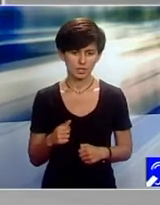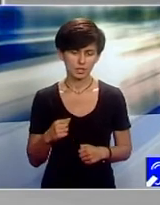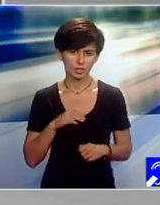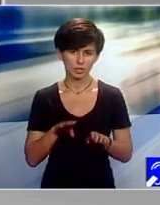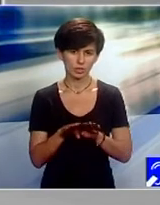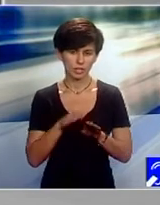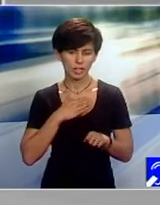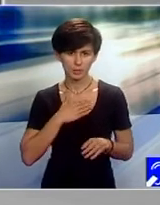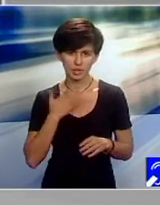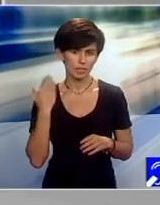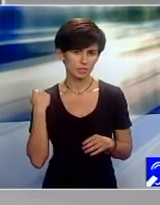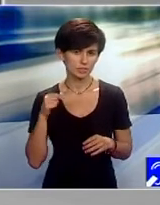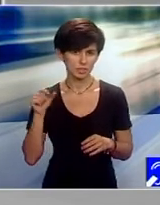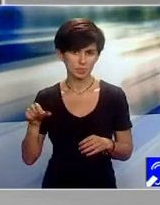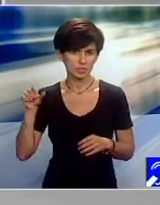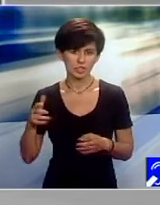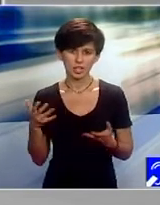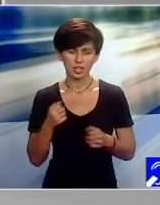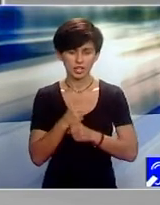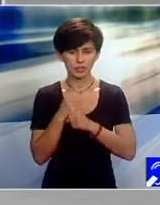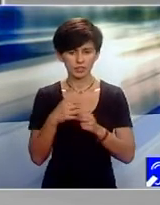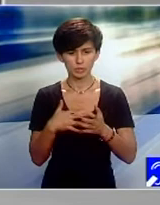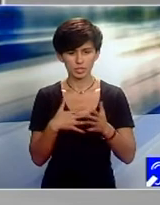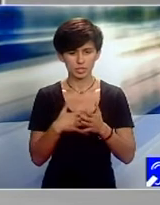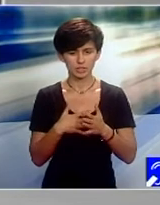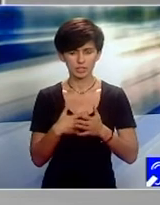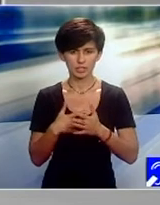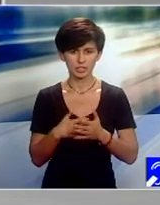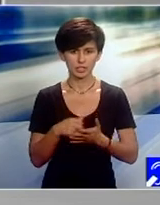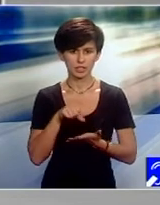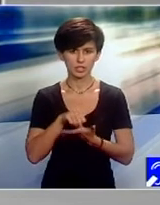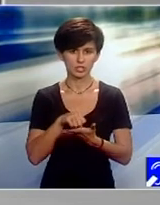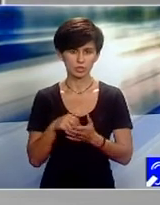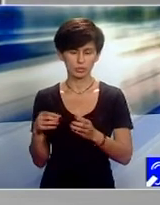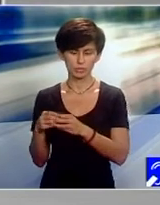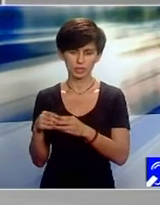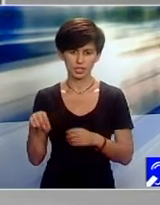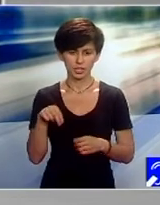testare în astăzi, în paralel la Cafeneaua Alzheimer și la Centrul Comunitar Județean,